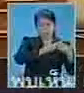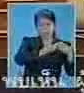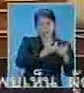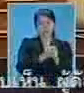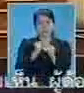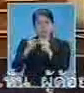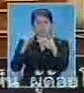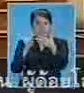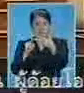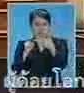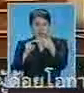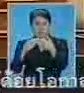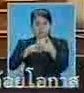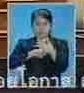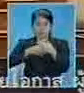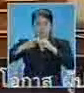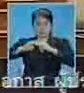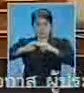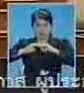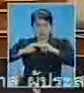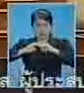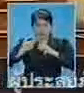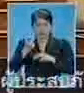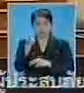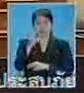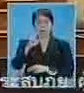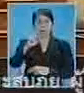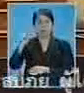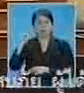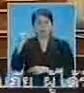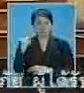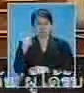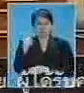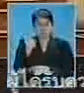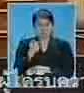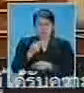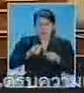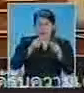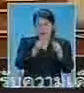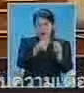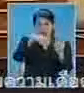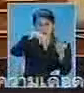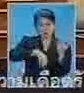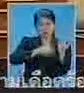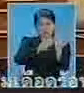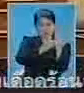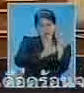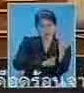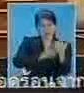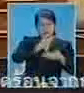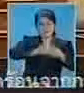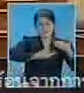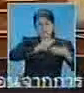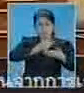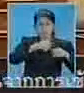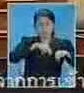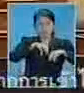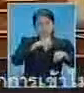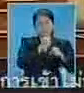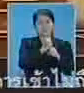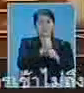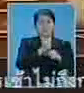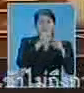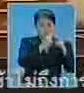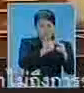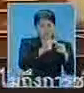จะให้เหมือนกันทั้งหมดจึงมีมติให้กองสลากเป็นผู้จัดจำหน่ายทั้ง3โครงการ